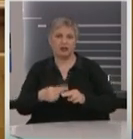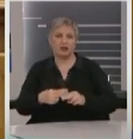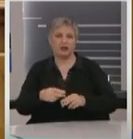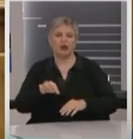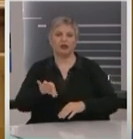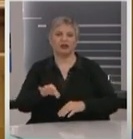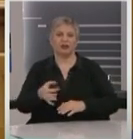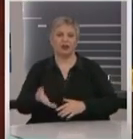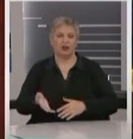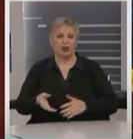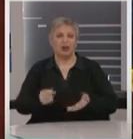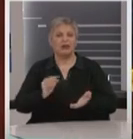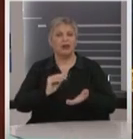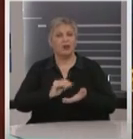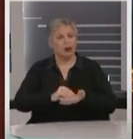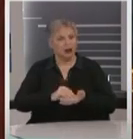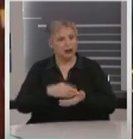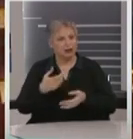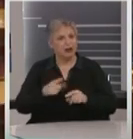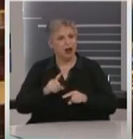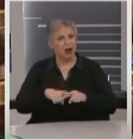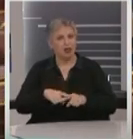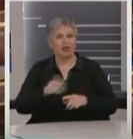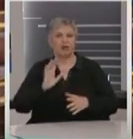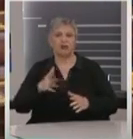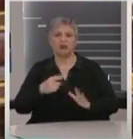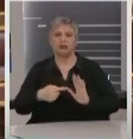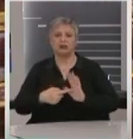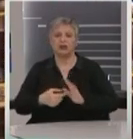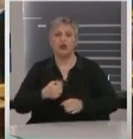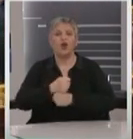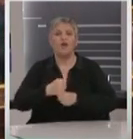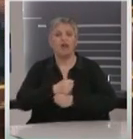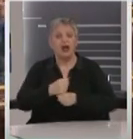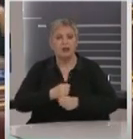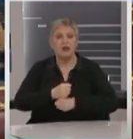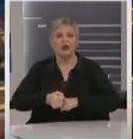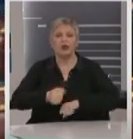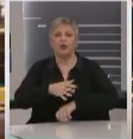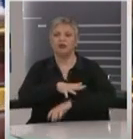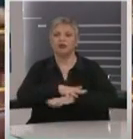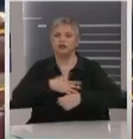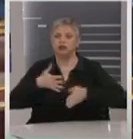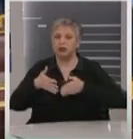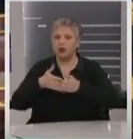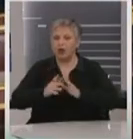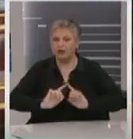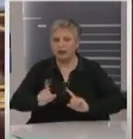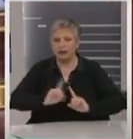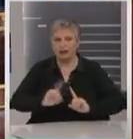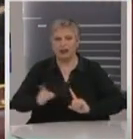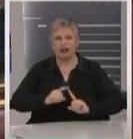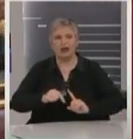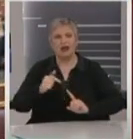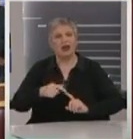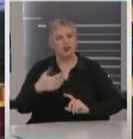έχει παράξει, έχει αποδείξει ότι έχει δυνατότητες όπως το φάρμακο, στην ναυτιλία και τόσοι άλλοι τομείς που αναδύονται